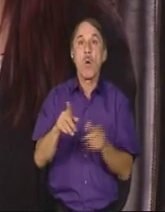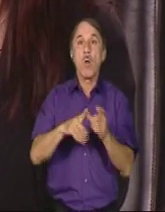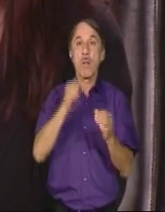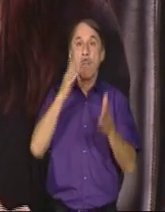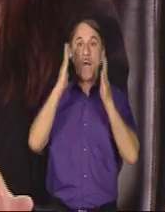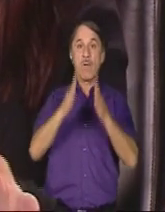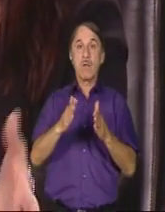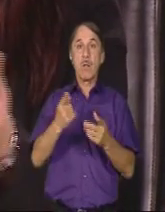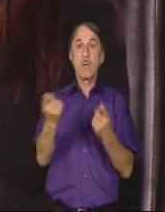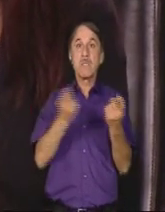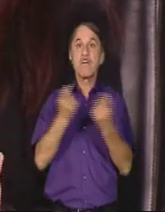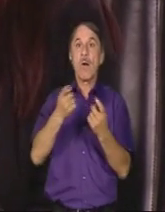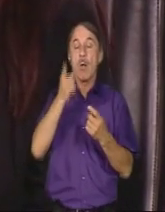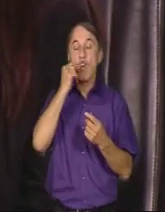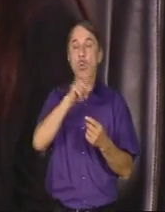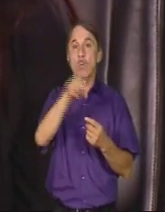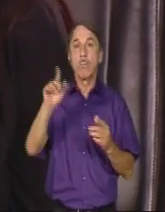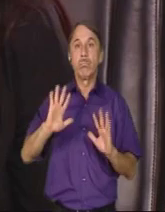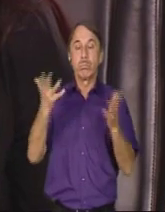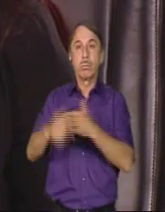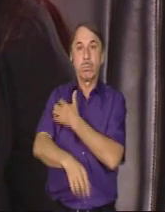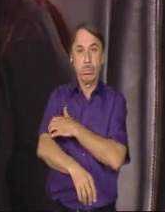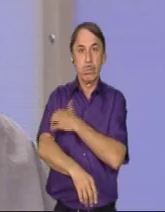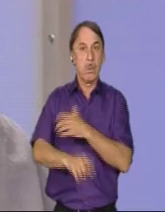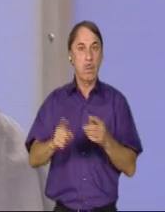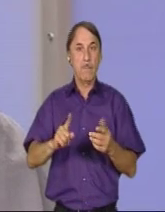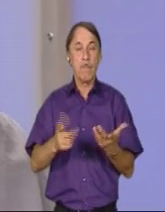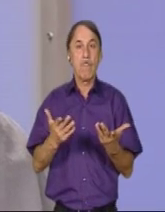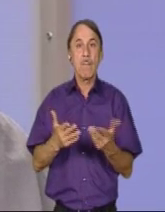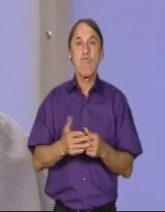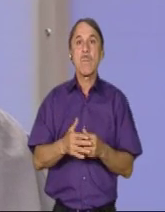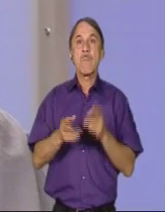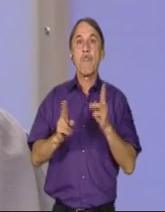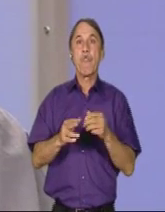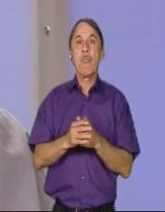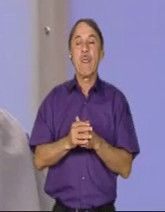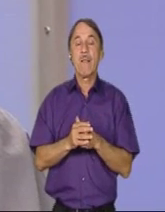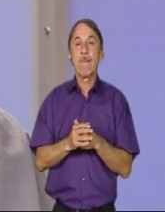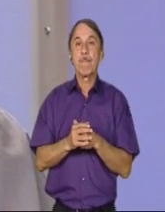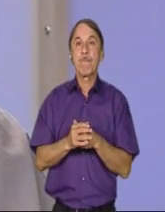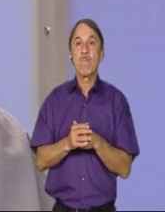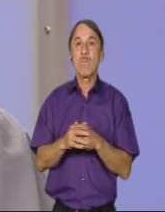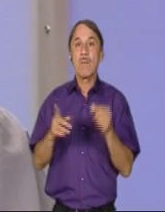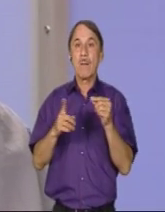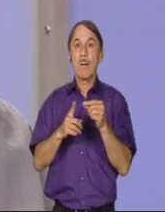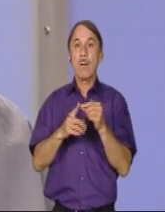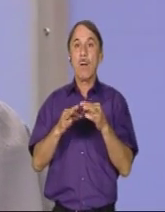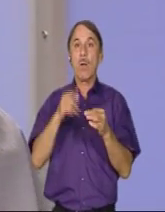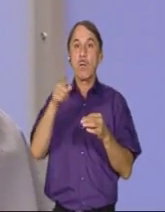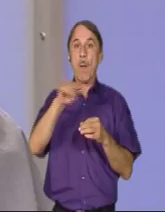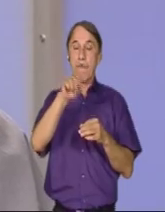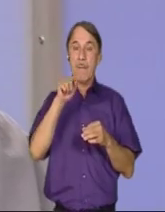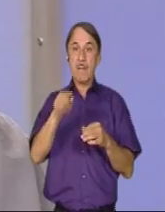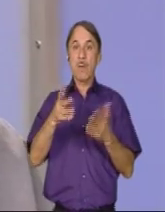preokret koji bi verovatno opet izazvao revolt kod nekog dela građana koji su se taman sad ušemili u ovaj sistem, da tako